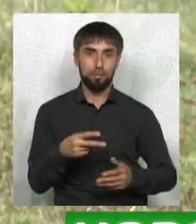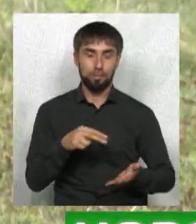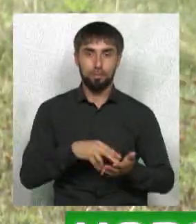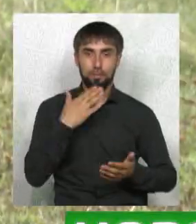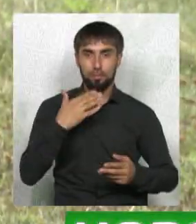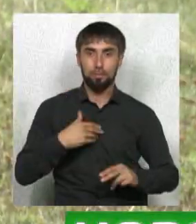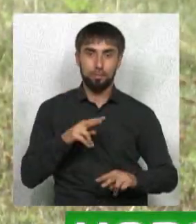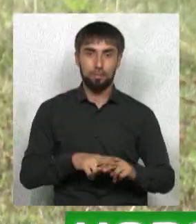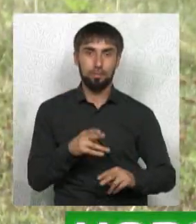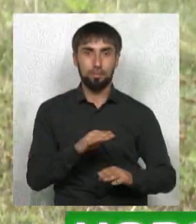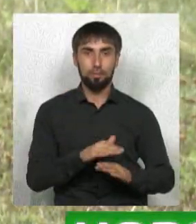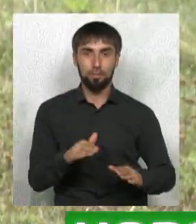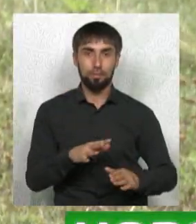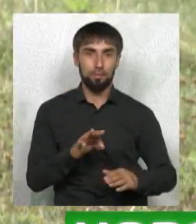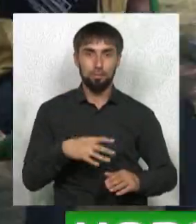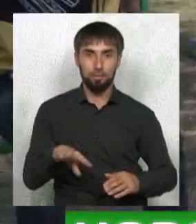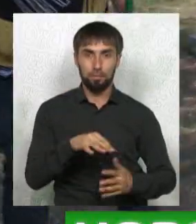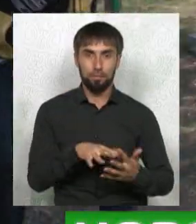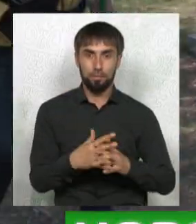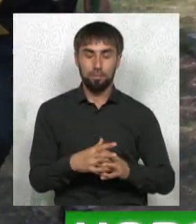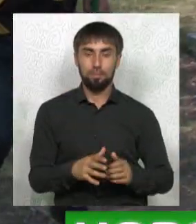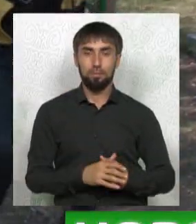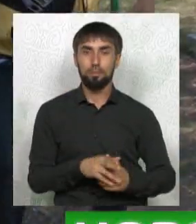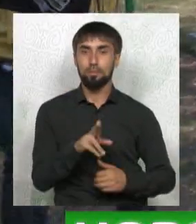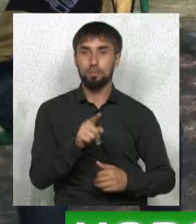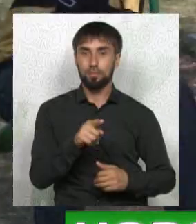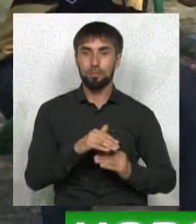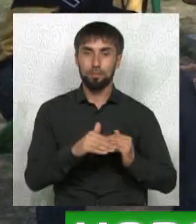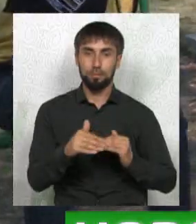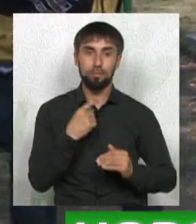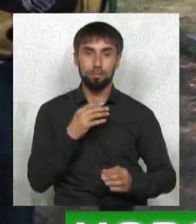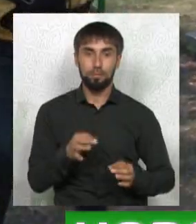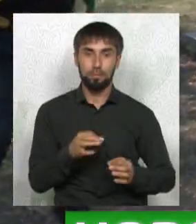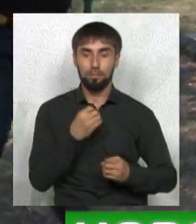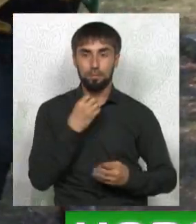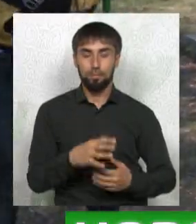излюбленным местом для детей со всего села. Мы ставим там площадку. Нормально, не